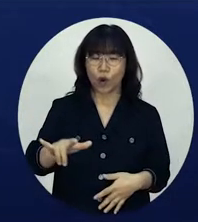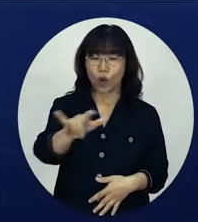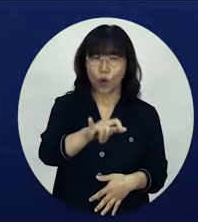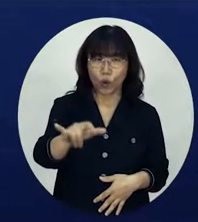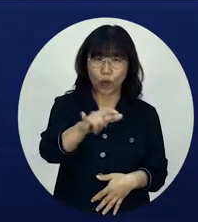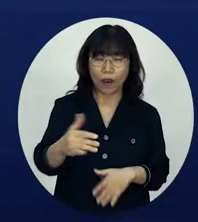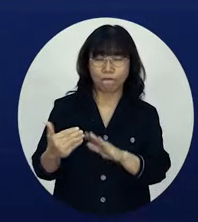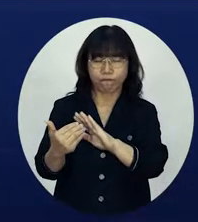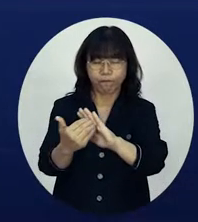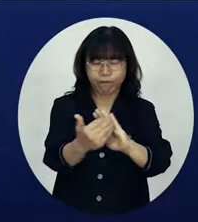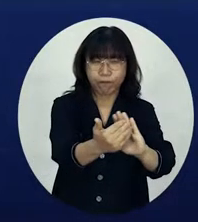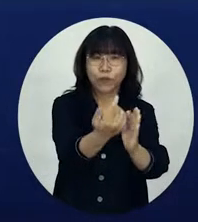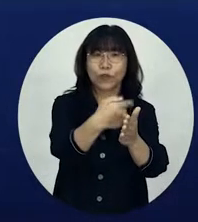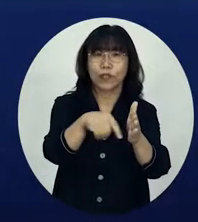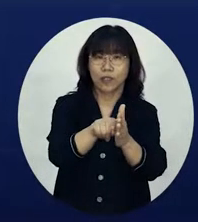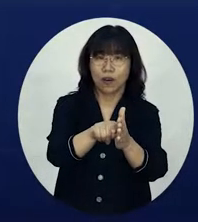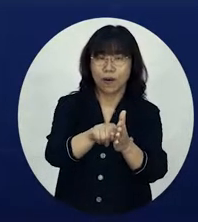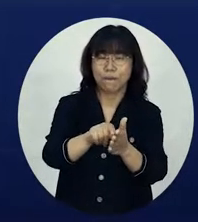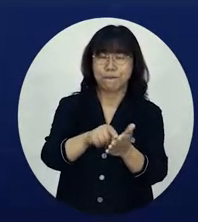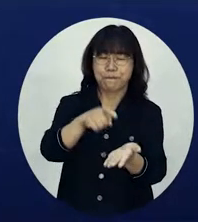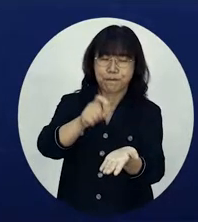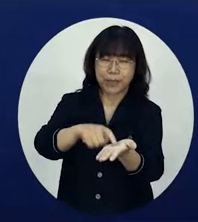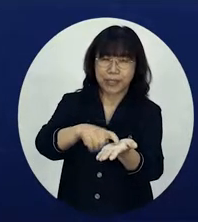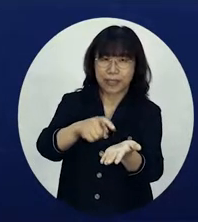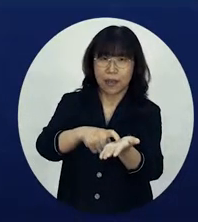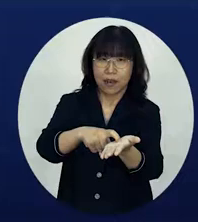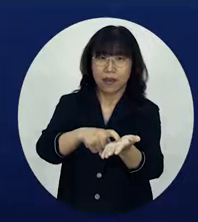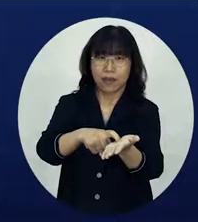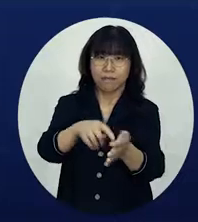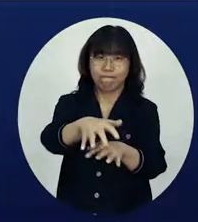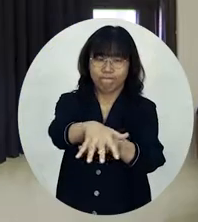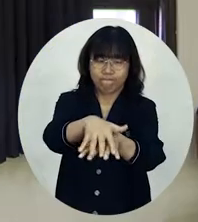확산되지 않도록 코로나19 비상체계 강화에 나섭니다.